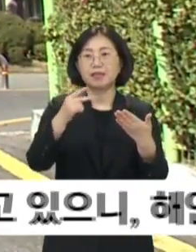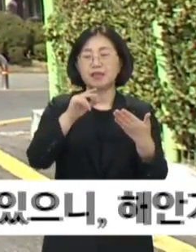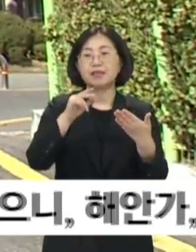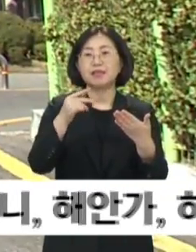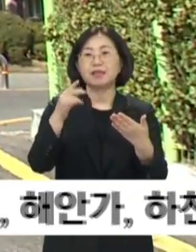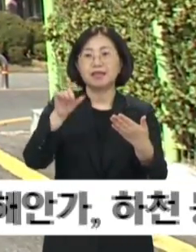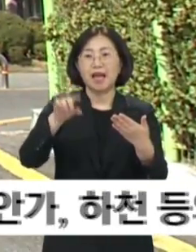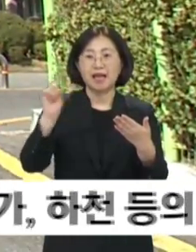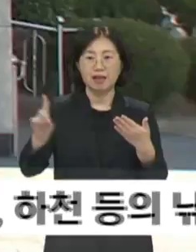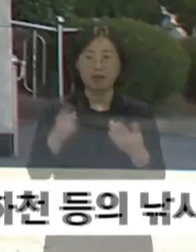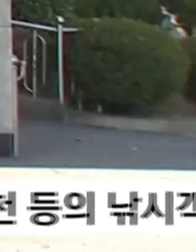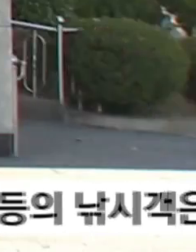올랐습니다